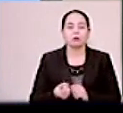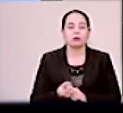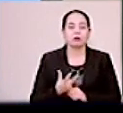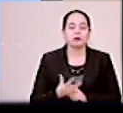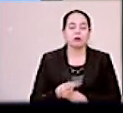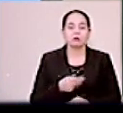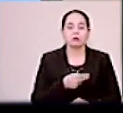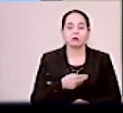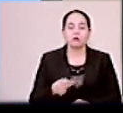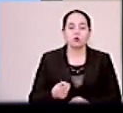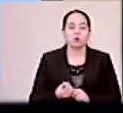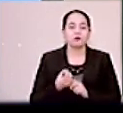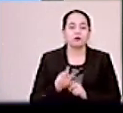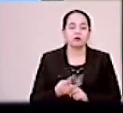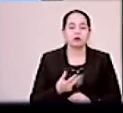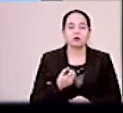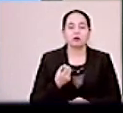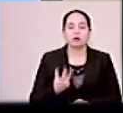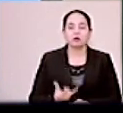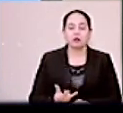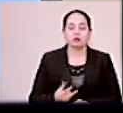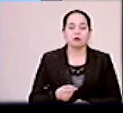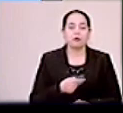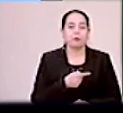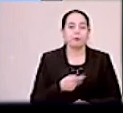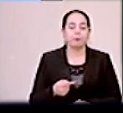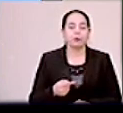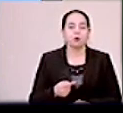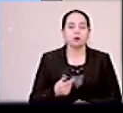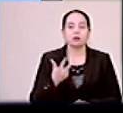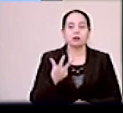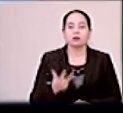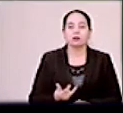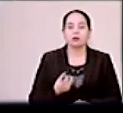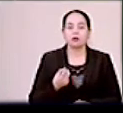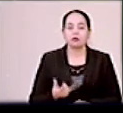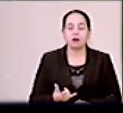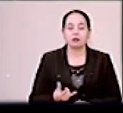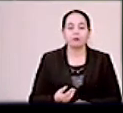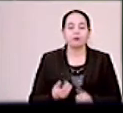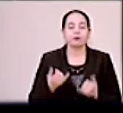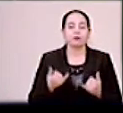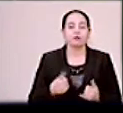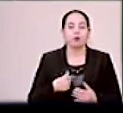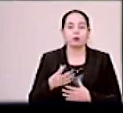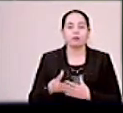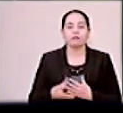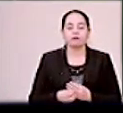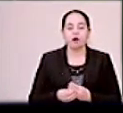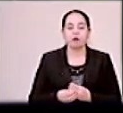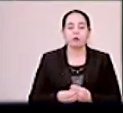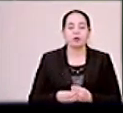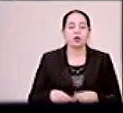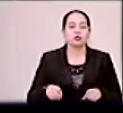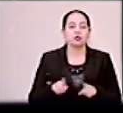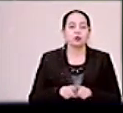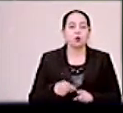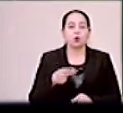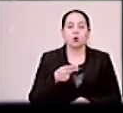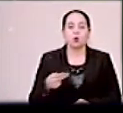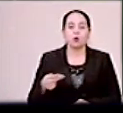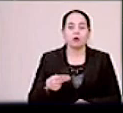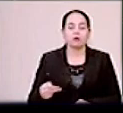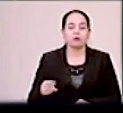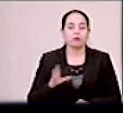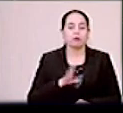13 равно 12 13 минус 3 13. Сегодня мы с вами столько уравнений